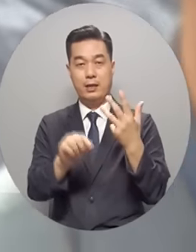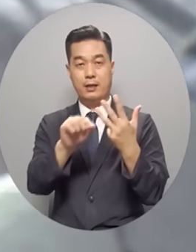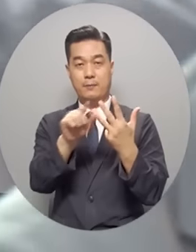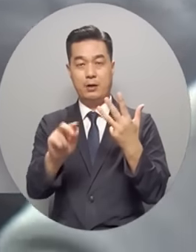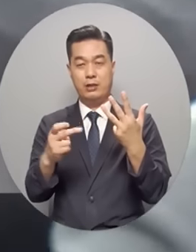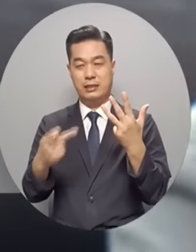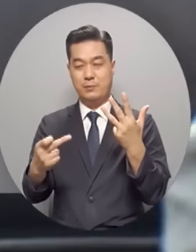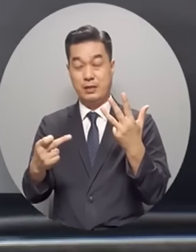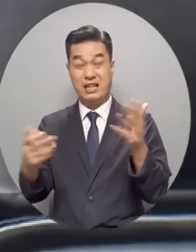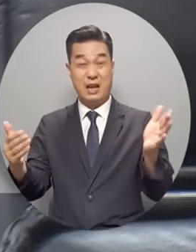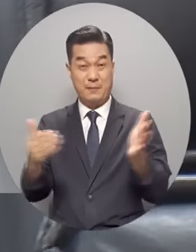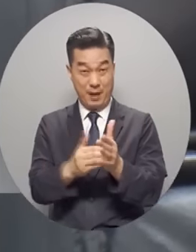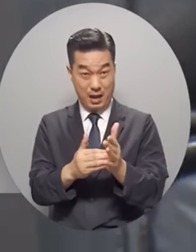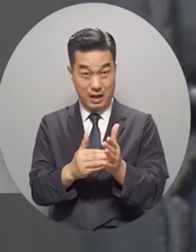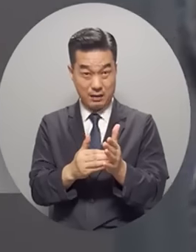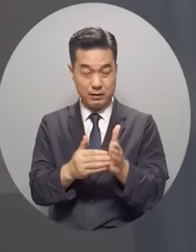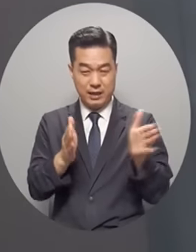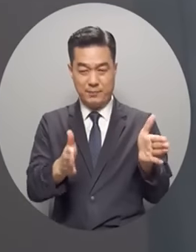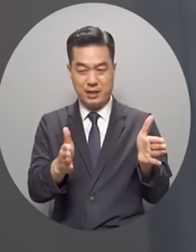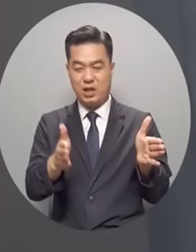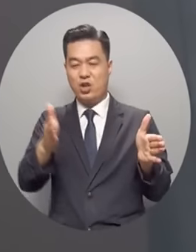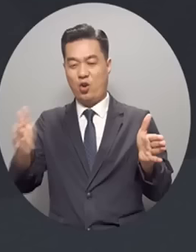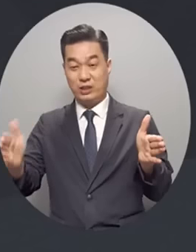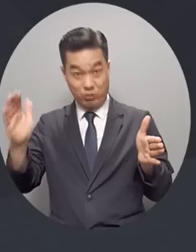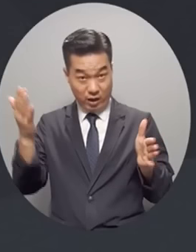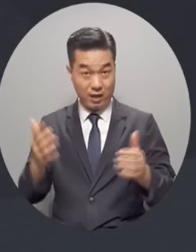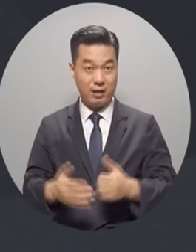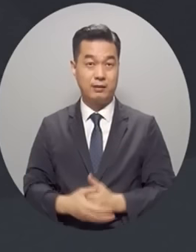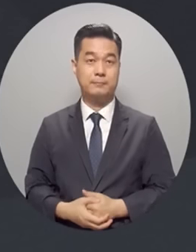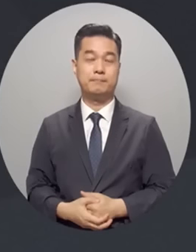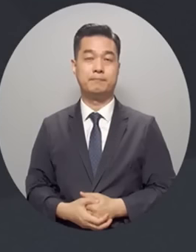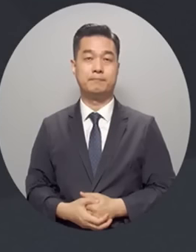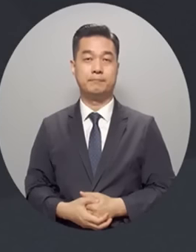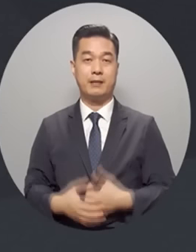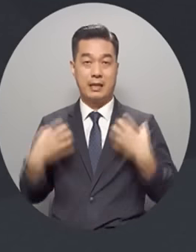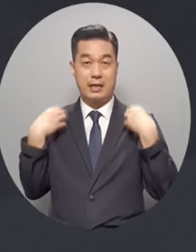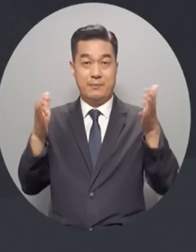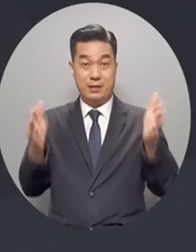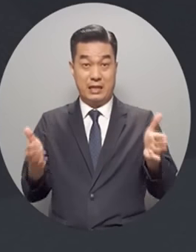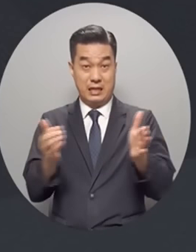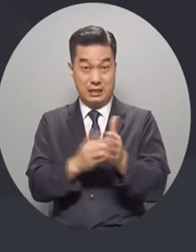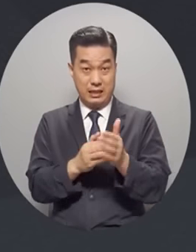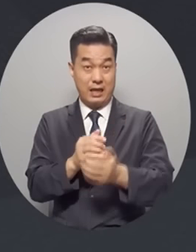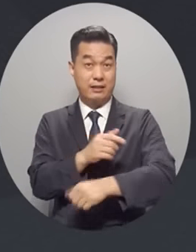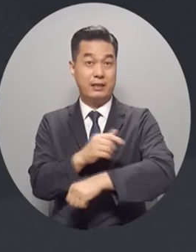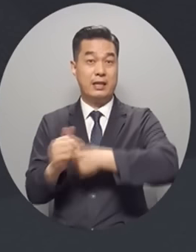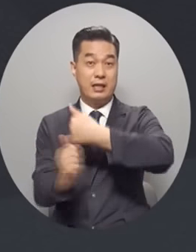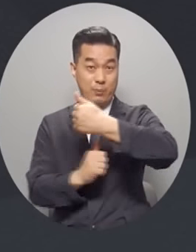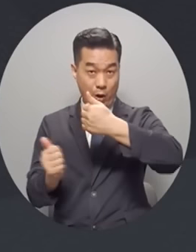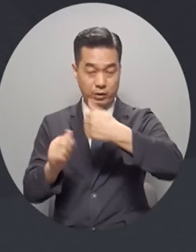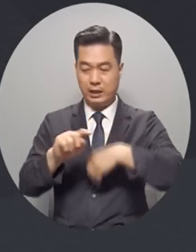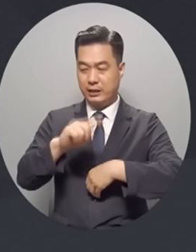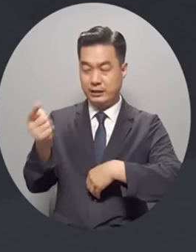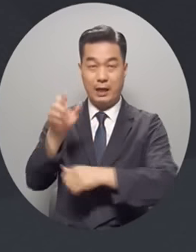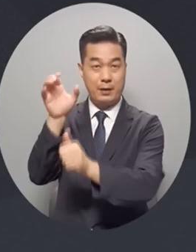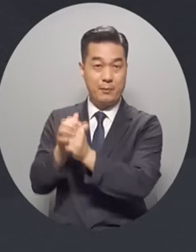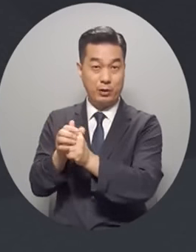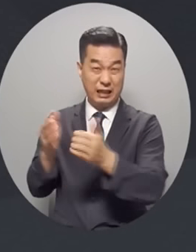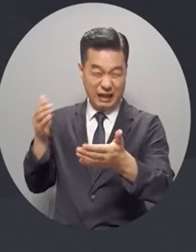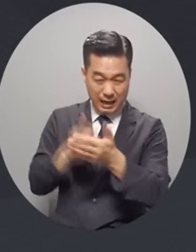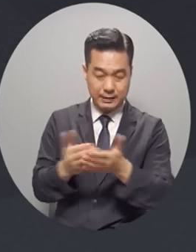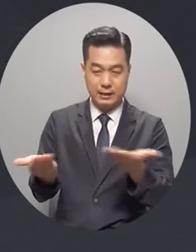들 기는 한니다 임기가 끝난 이면은 후임자가 임명될 때까지 직무를